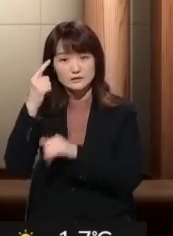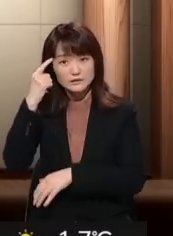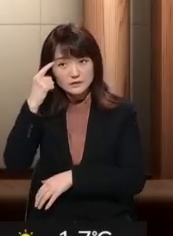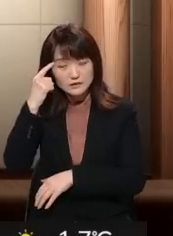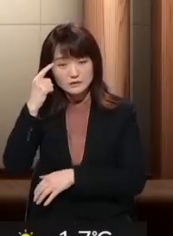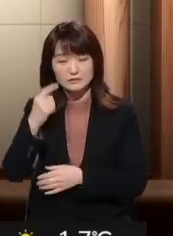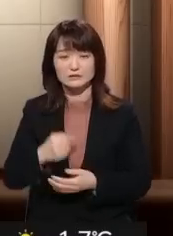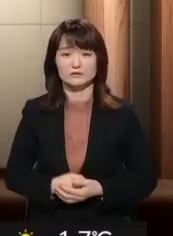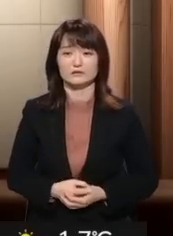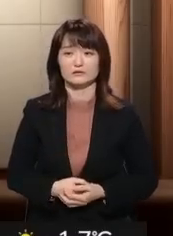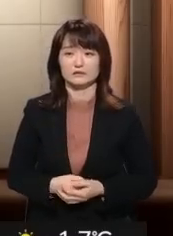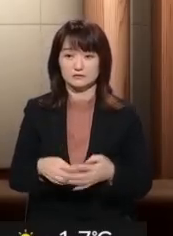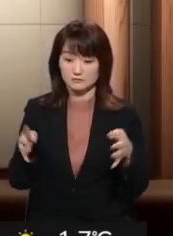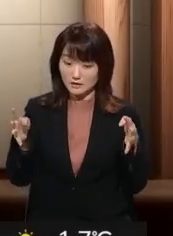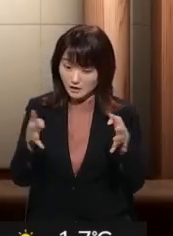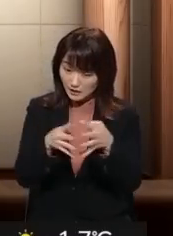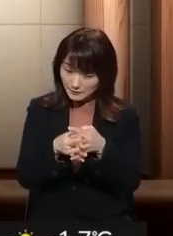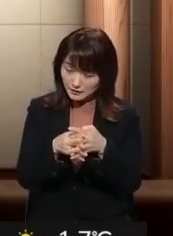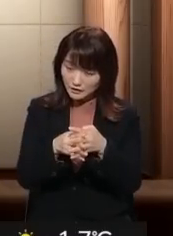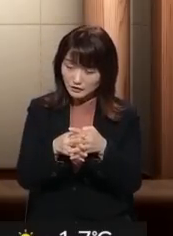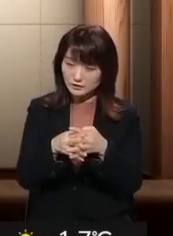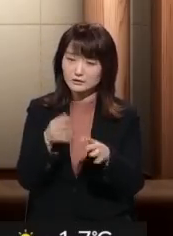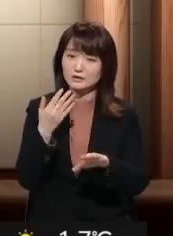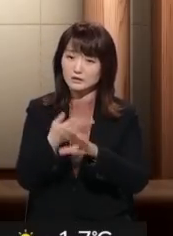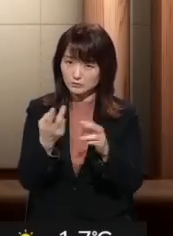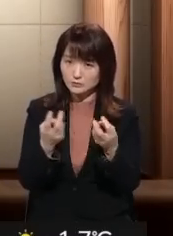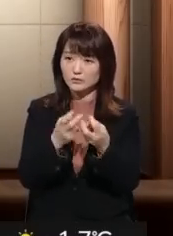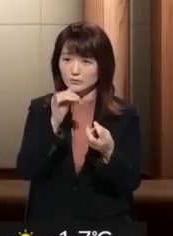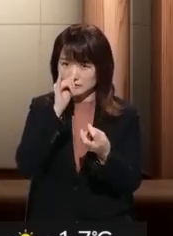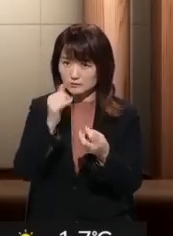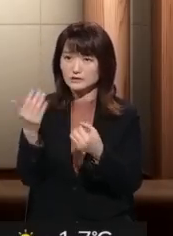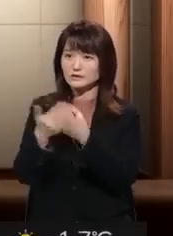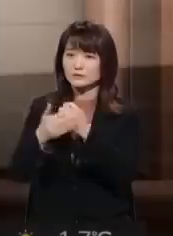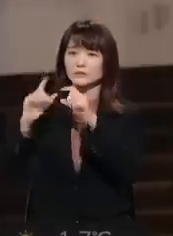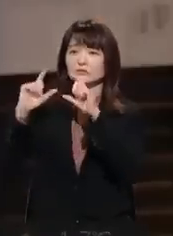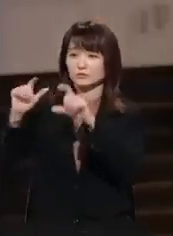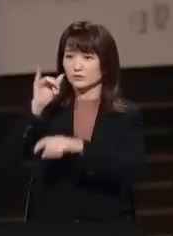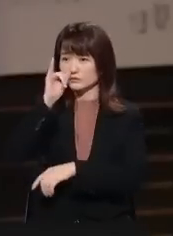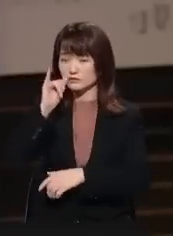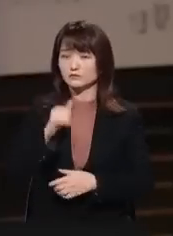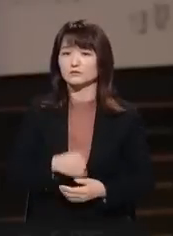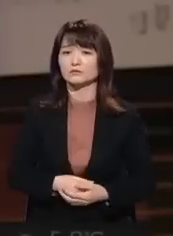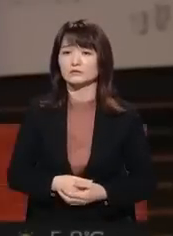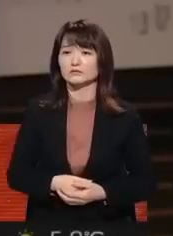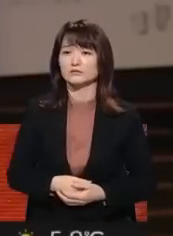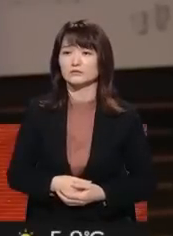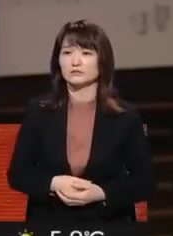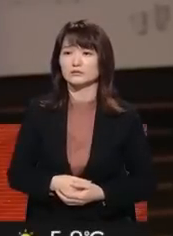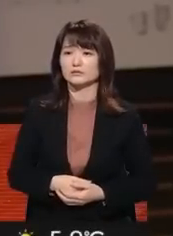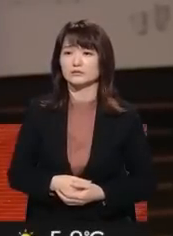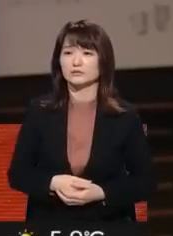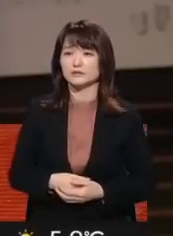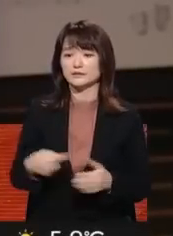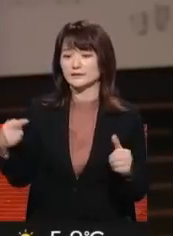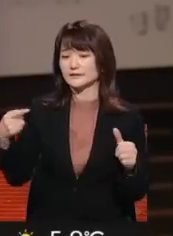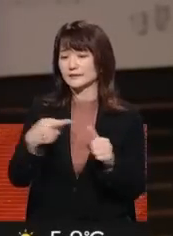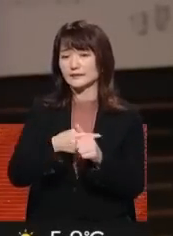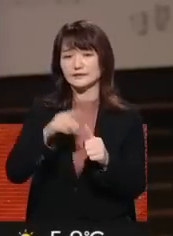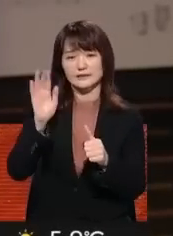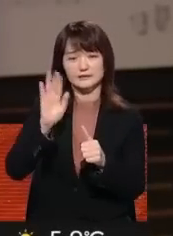사실은 많이 합의가 됐거나 아니면 다른 또 좋은 요소가 그러면 집행유예가 떨어질 가능성이는 결과 발생하지 않았기